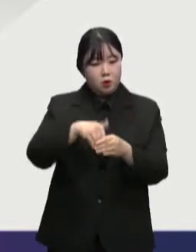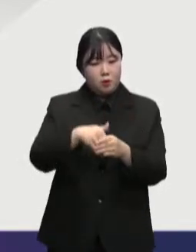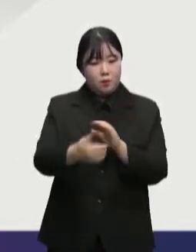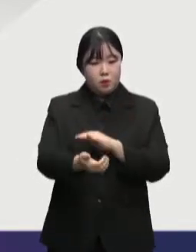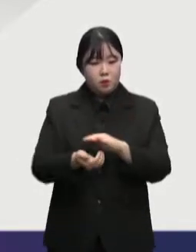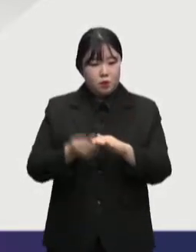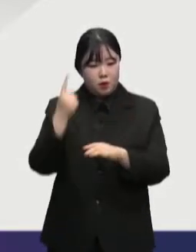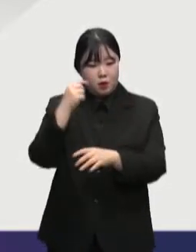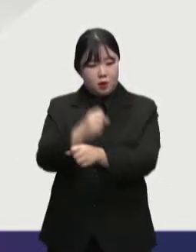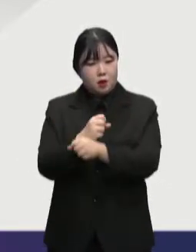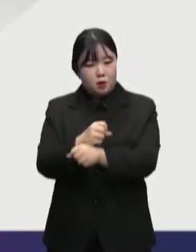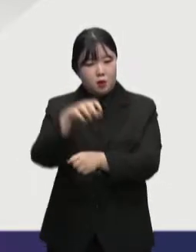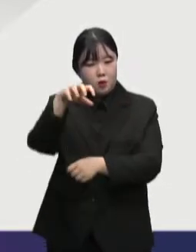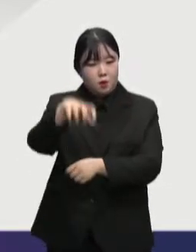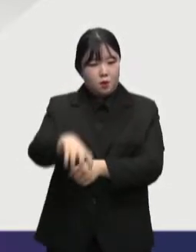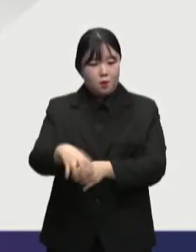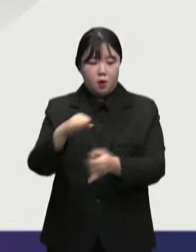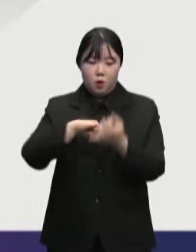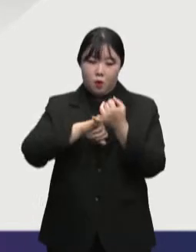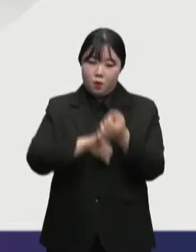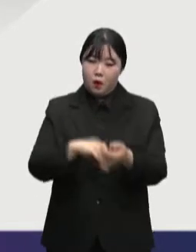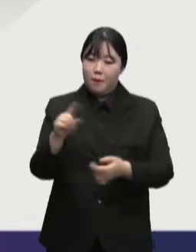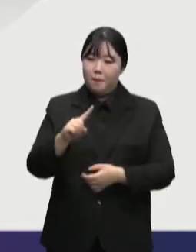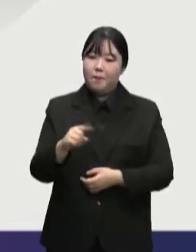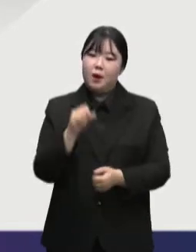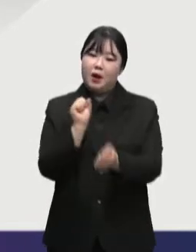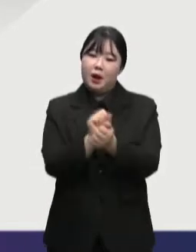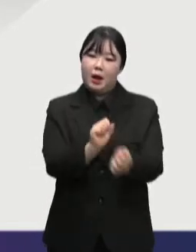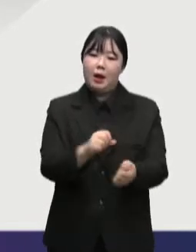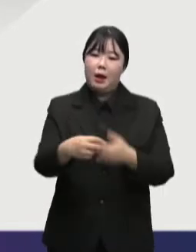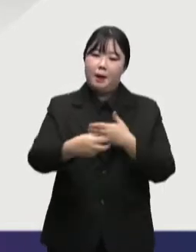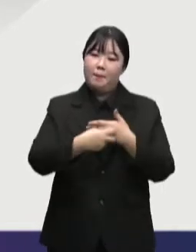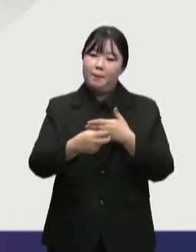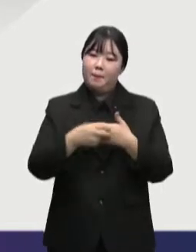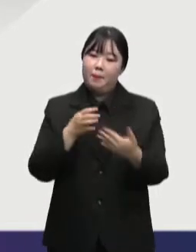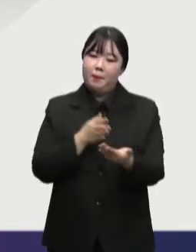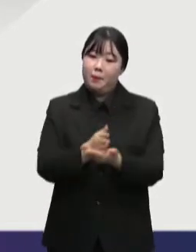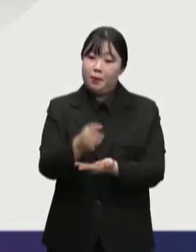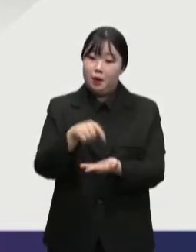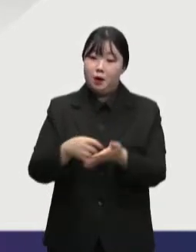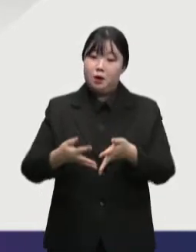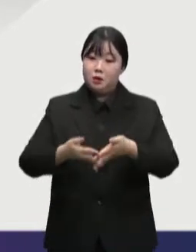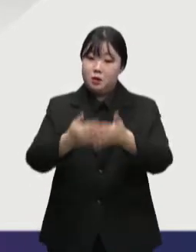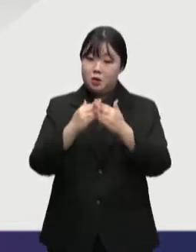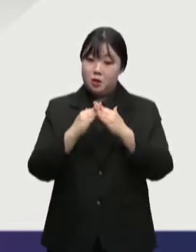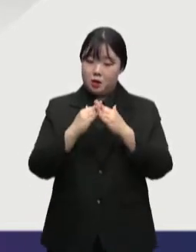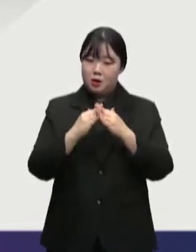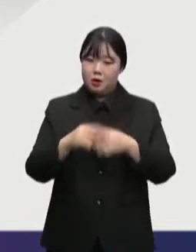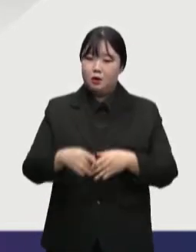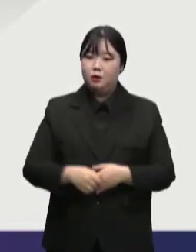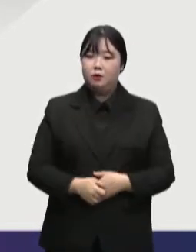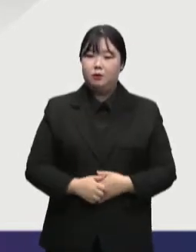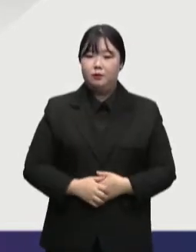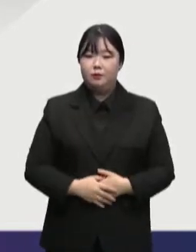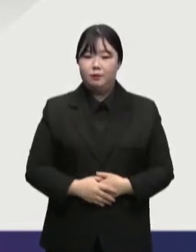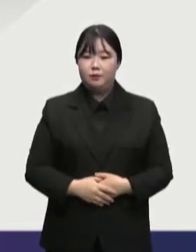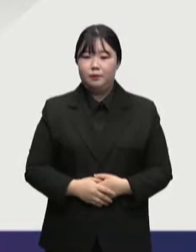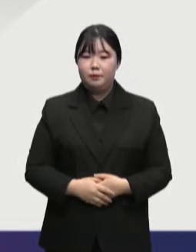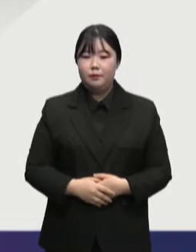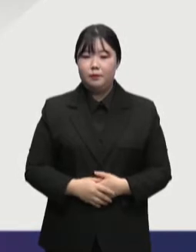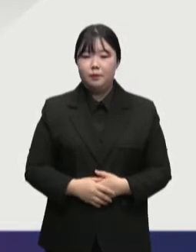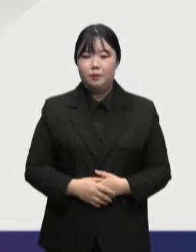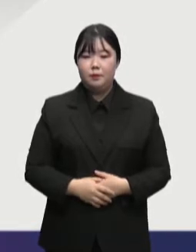발굴한 지역 공약에서 감염병 전문병원 유치가 첫머리로 꼽혔다고 보도했습니다. 이 소식 잠시 후에